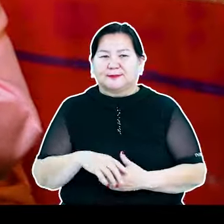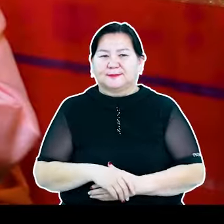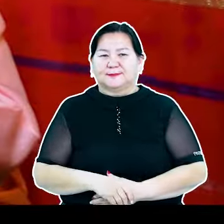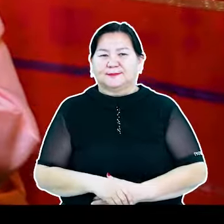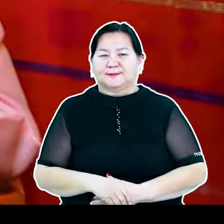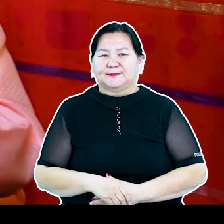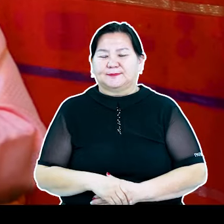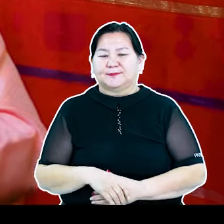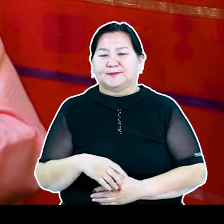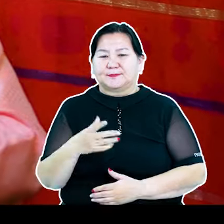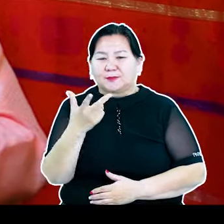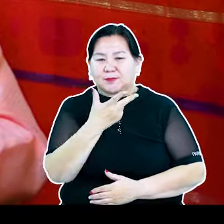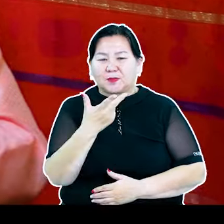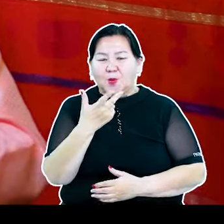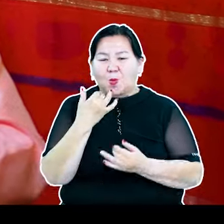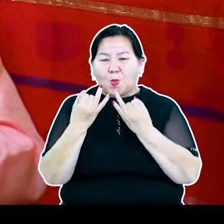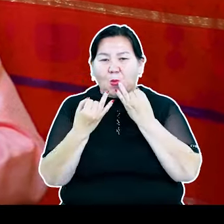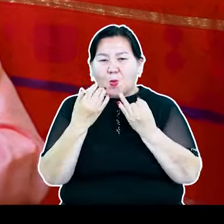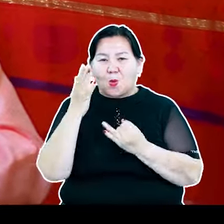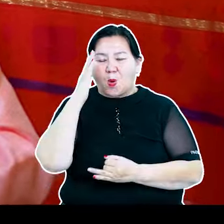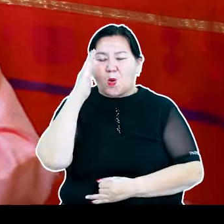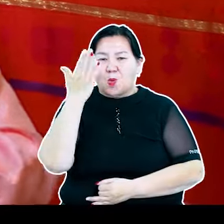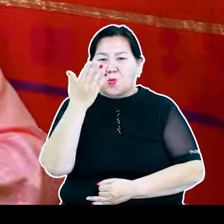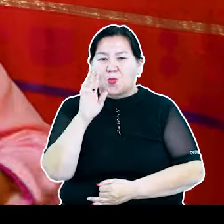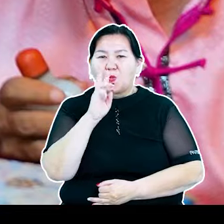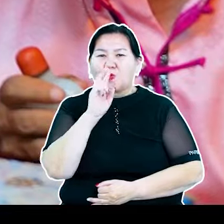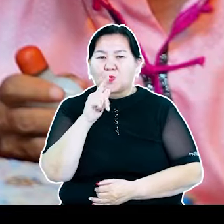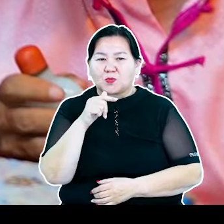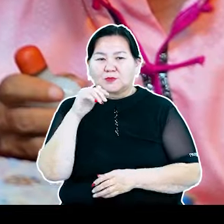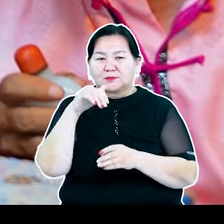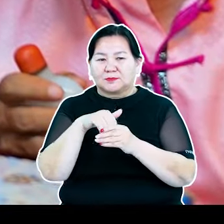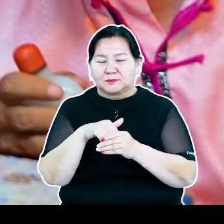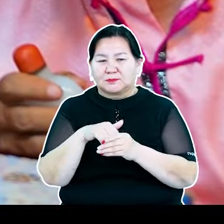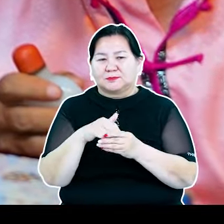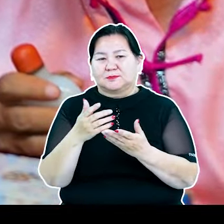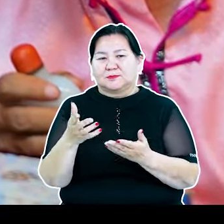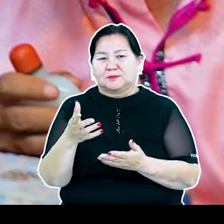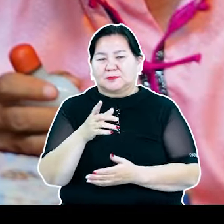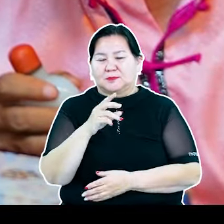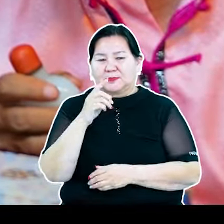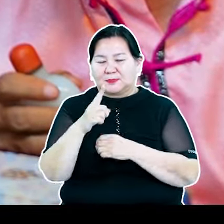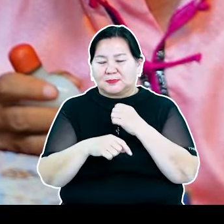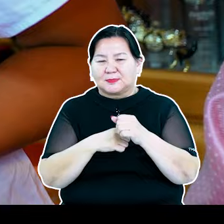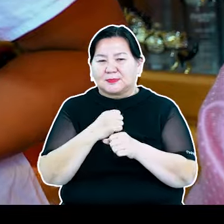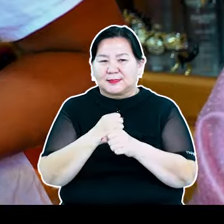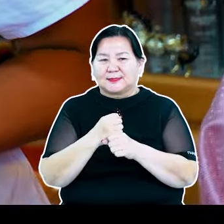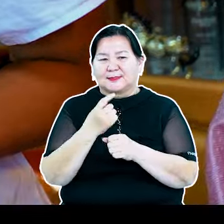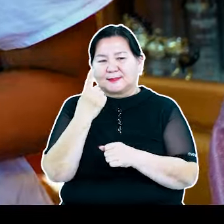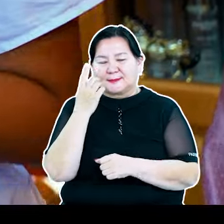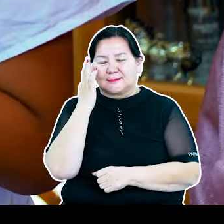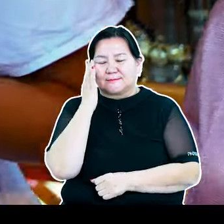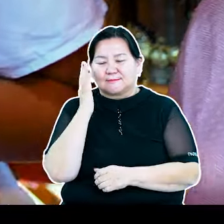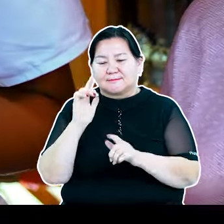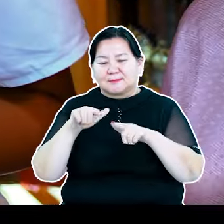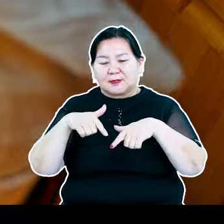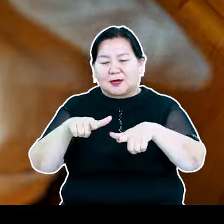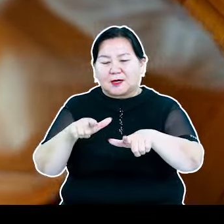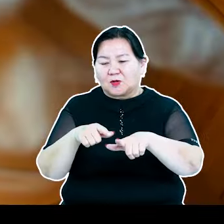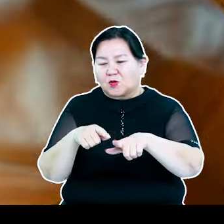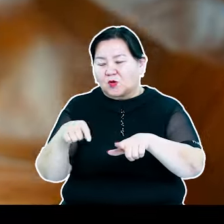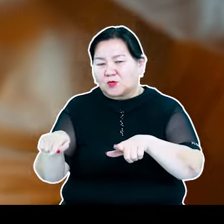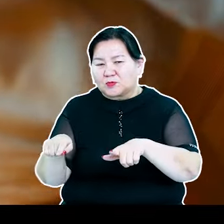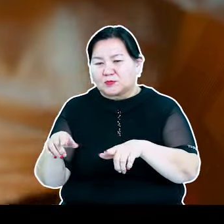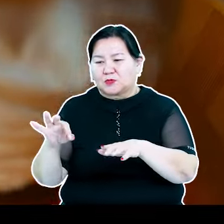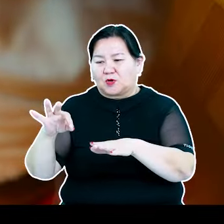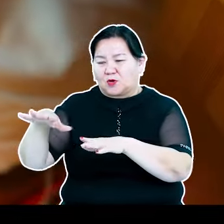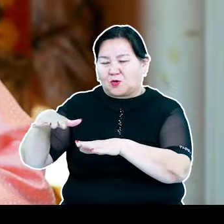Ингээд тэд өвөөгийнхөө хэлсэн үгэн дурамшин Жил бүрэл багсаж байгаа голынхоо